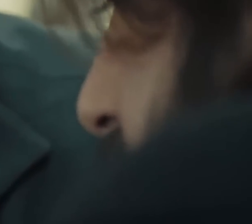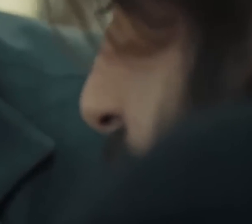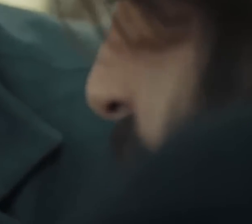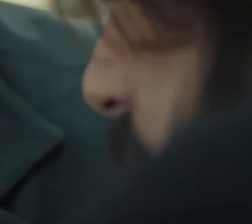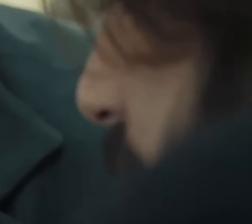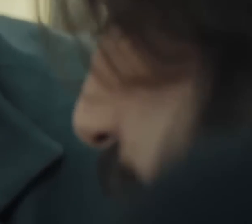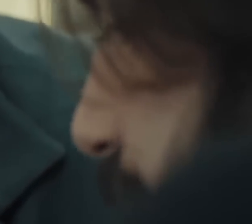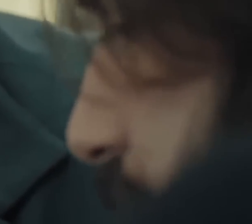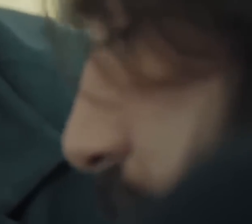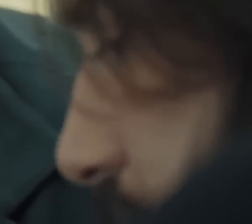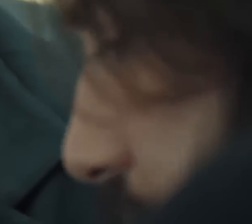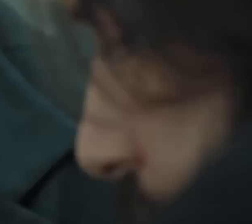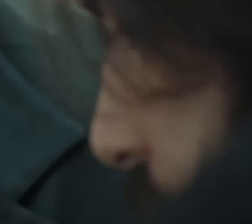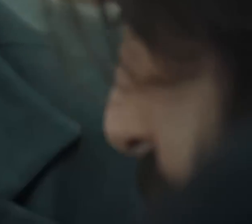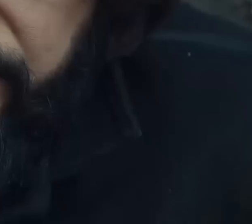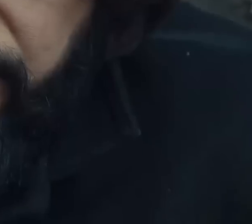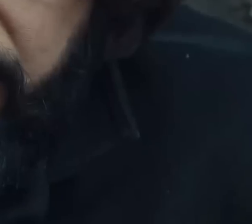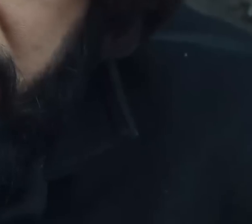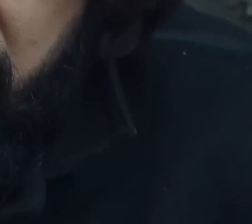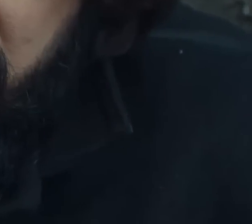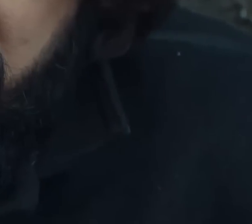yüzünü seyrediyor.